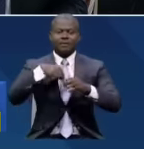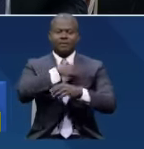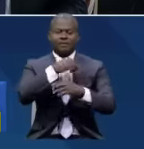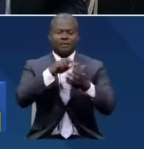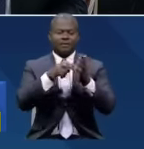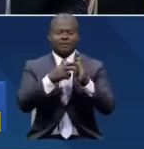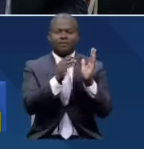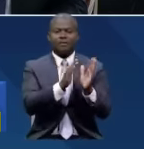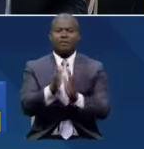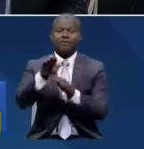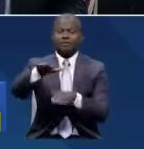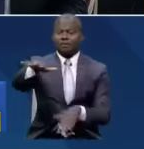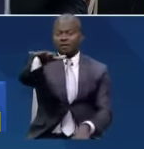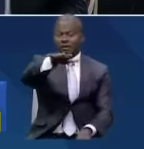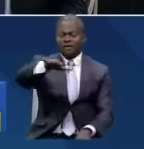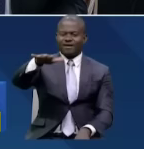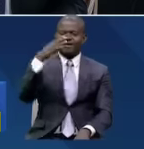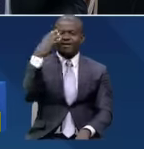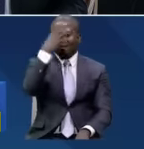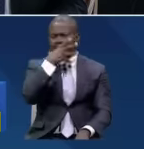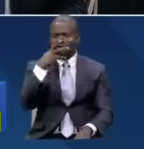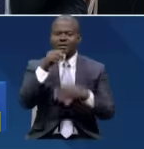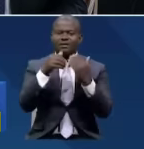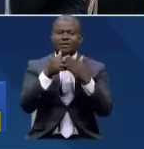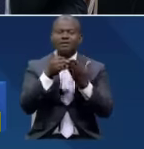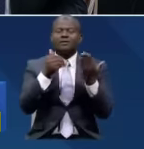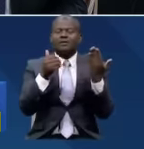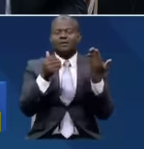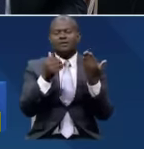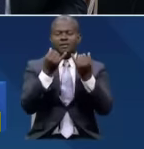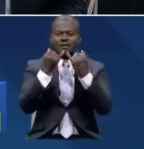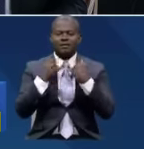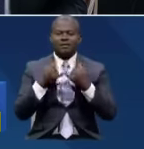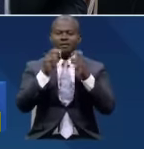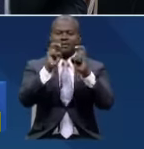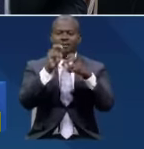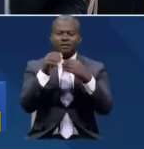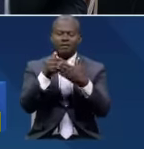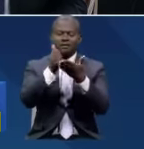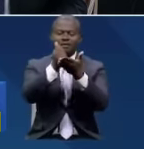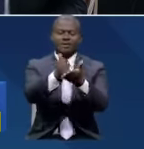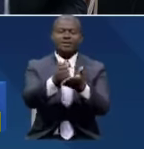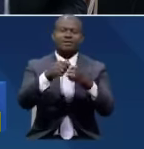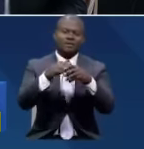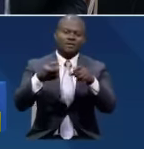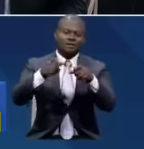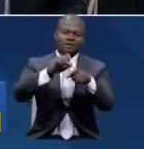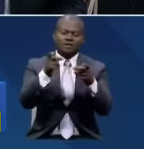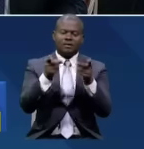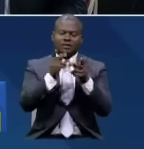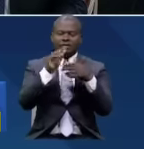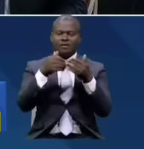ko nadufasha hakajyamo imbaraga hari ahantu hagatunganywa amateka muri Tabagwe, muri santimetero